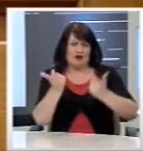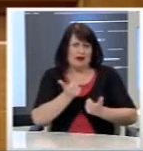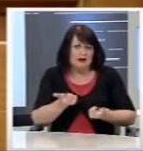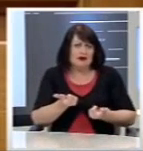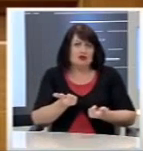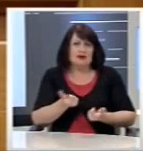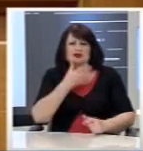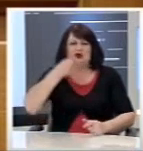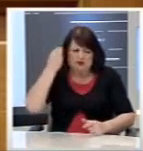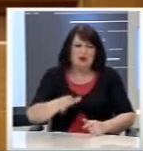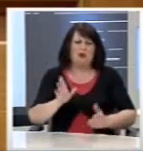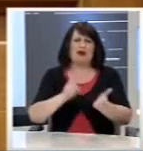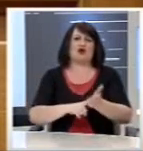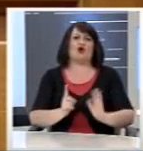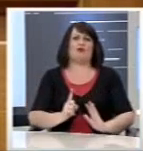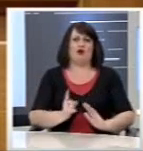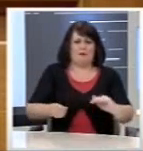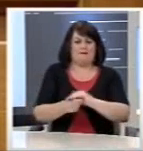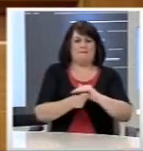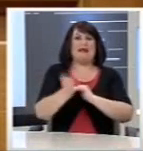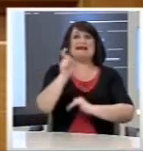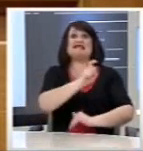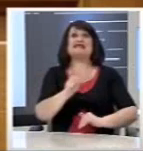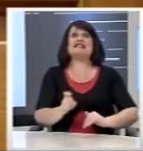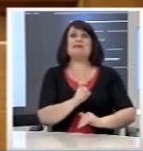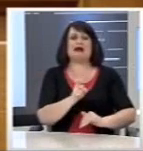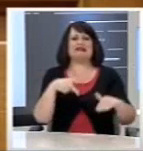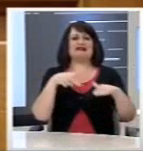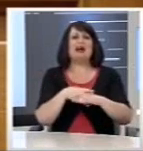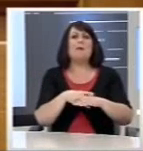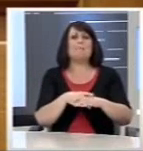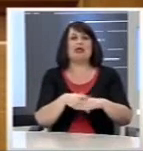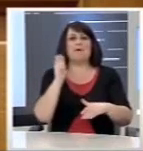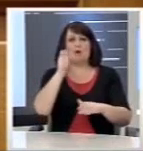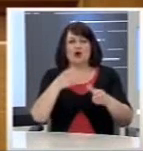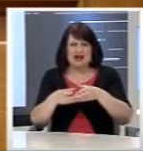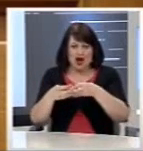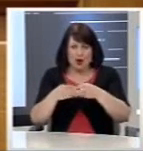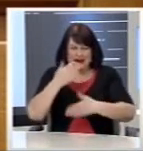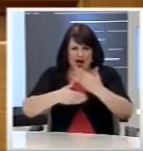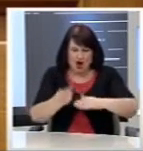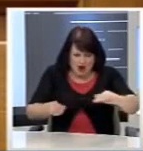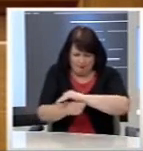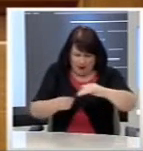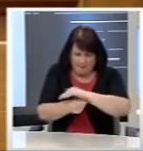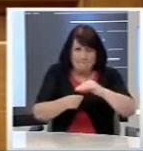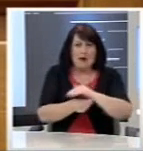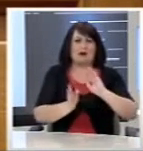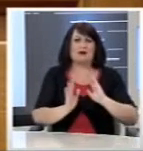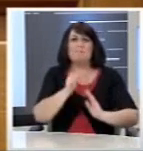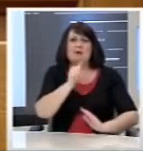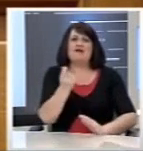χυδαιότητα ήταν οι μίζες της Siemens που κατέληγαν στα ταμεία των χρεοκοπημένων κομμάτων σας για χρόνια.